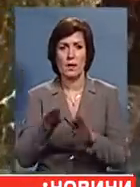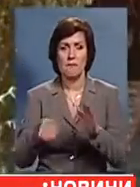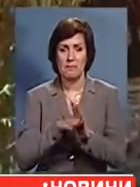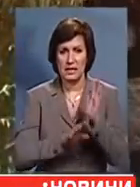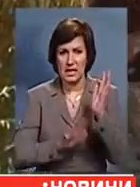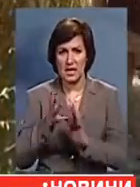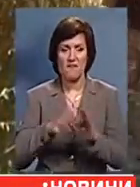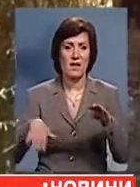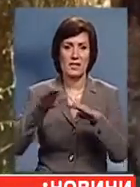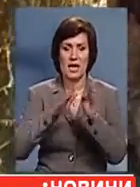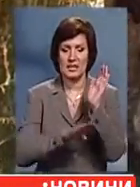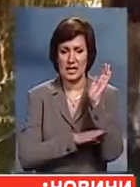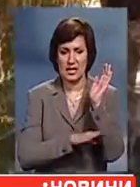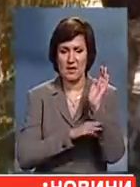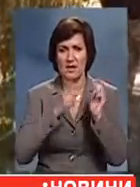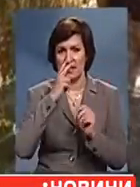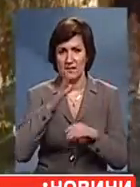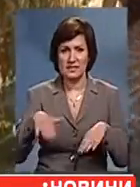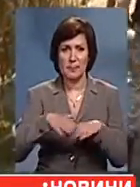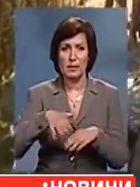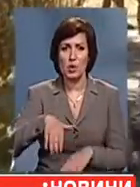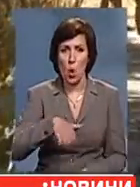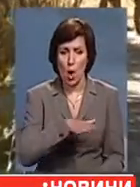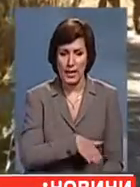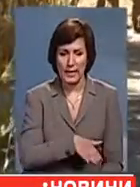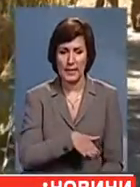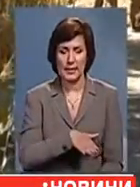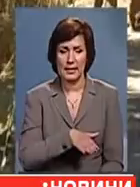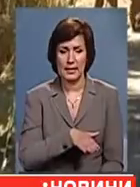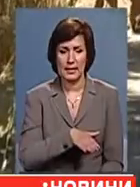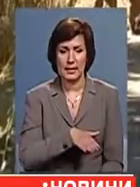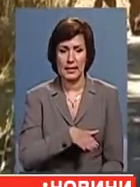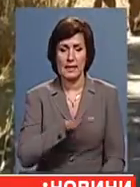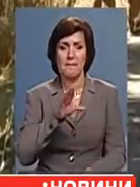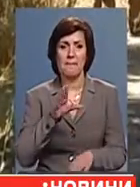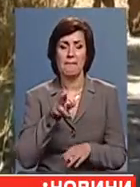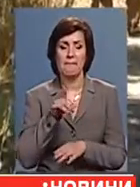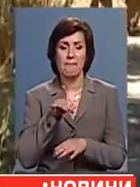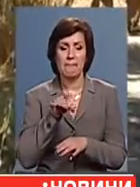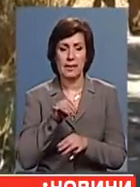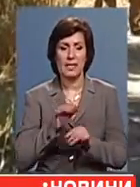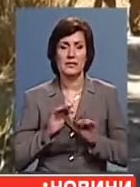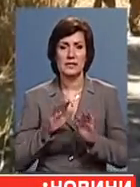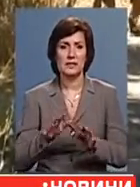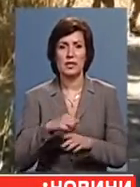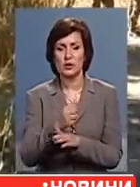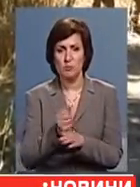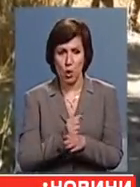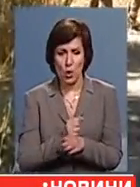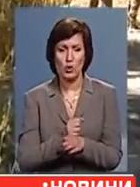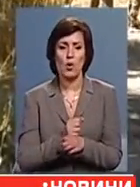на дерева, дивитися під ноги. При здійсненні збройного опору